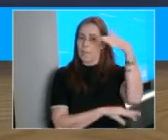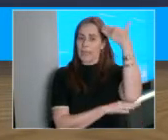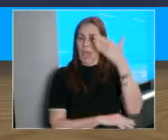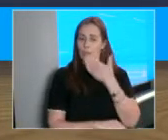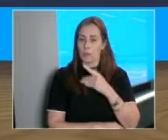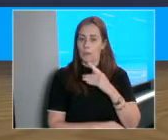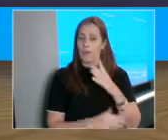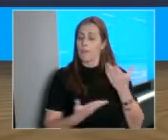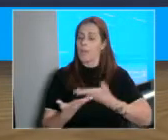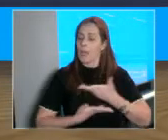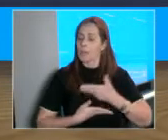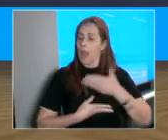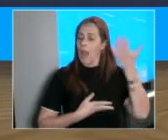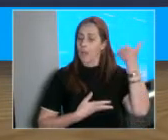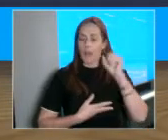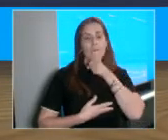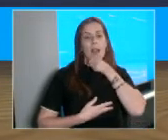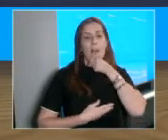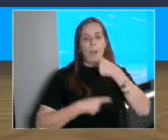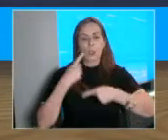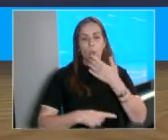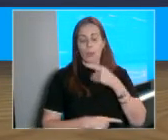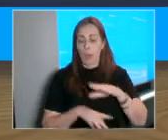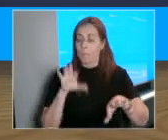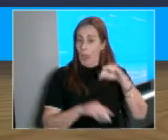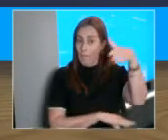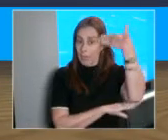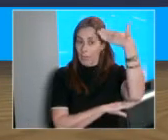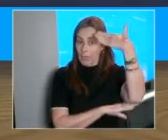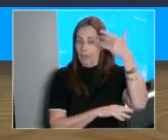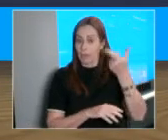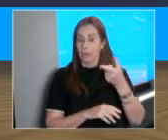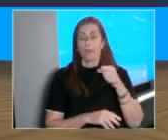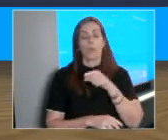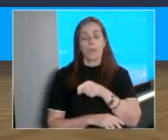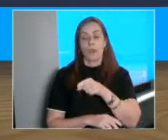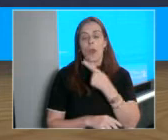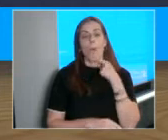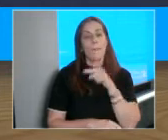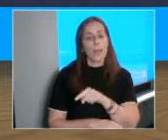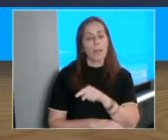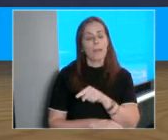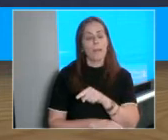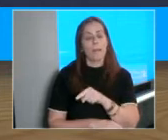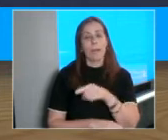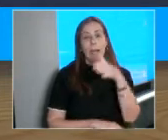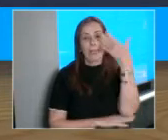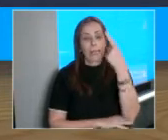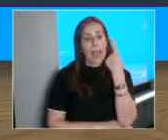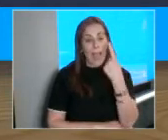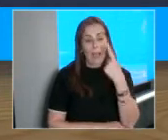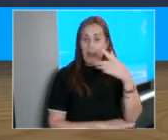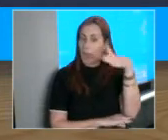היהודית, וליחסה לעבר ולמסורת היהודית. בחירה בדגל ההסתדרות הציונית משמעותה הייתה דגל